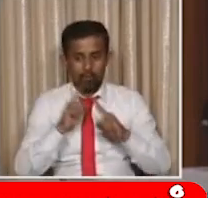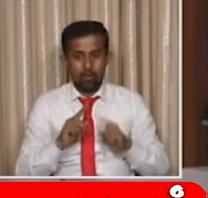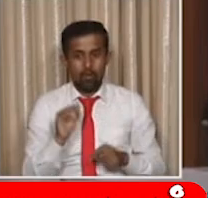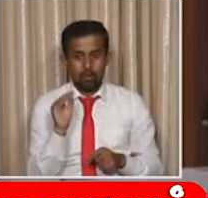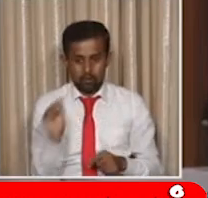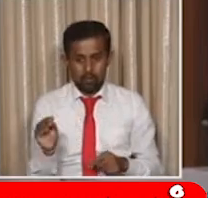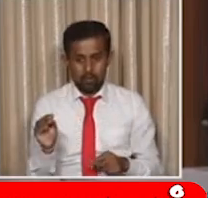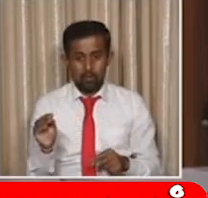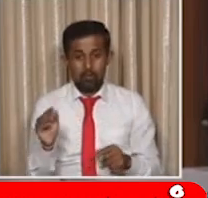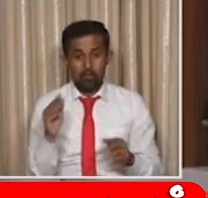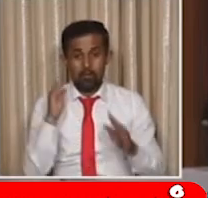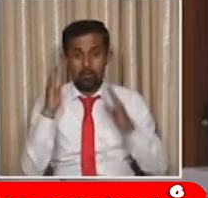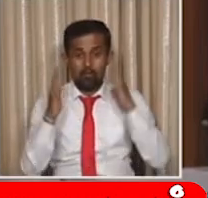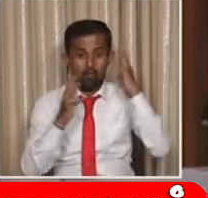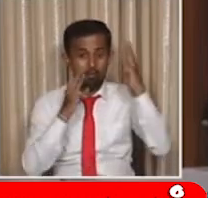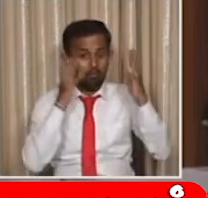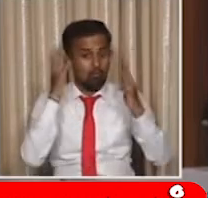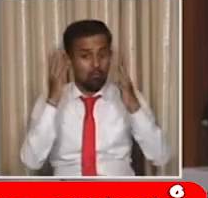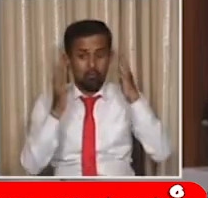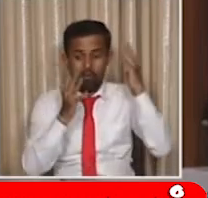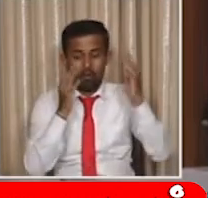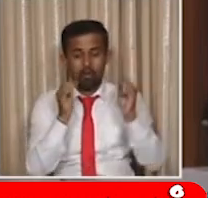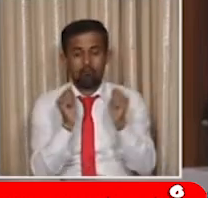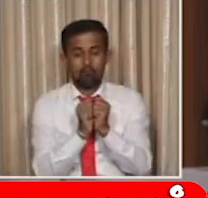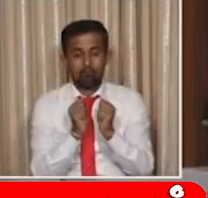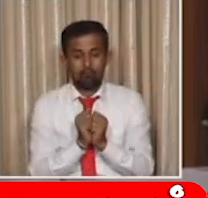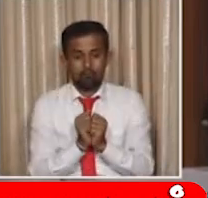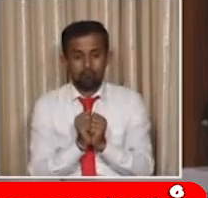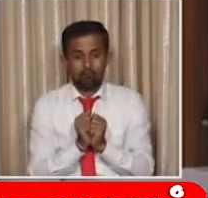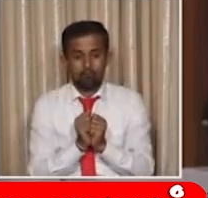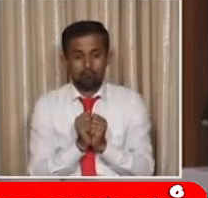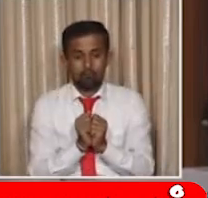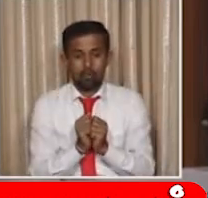இருந்தால் மட்டும்தான் இதனால் பாதிக்கப்பட்டவர்களுக்கு